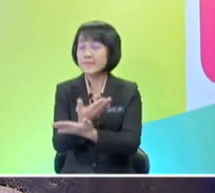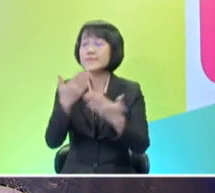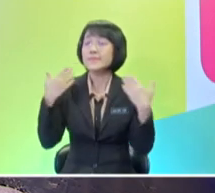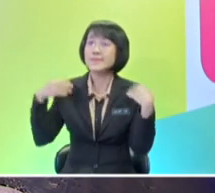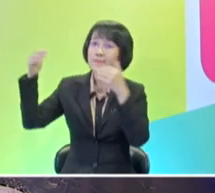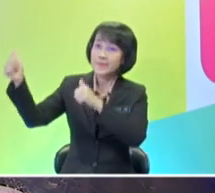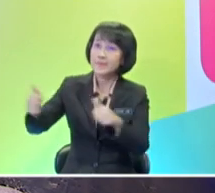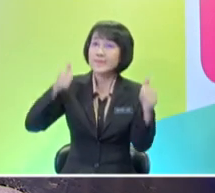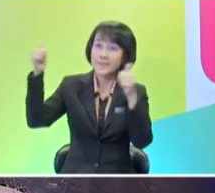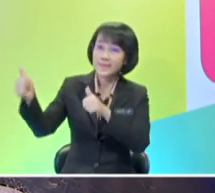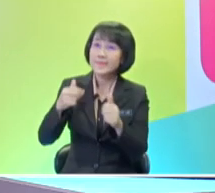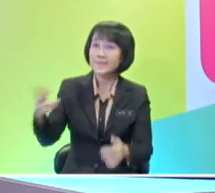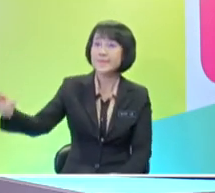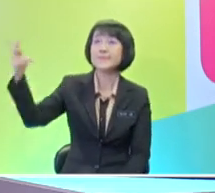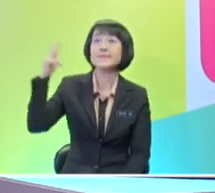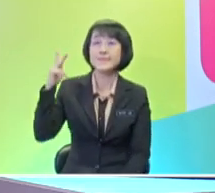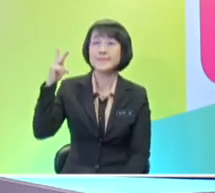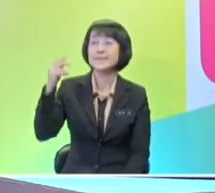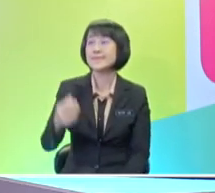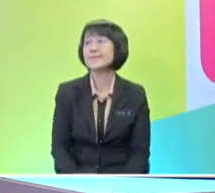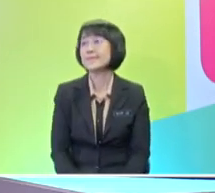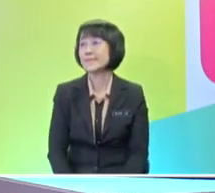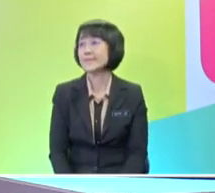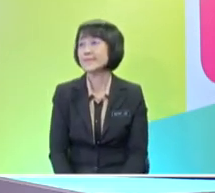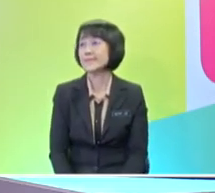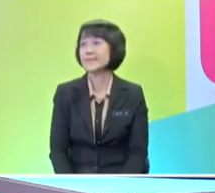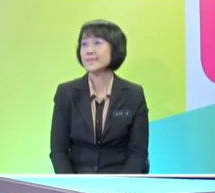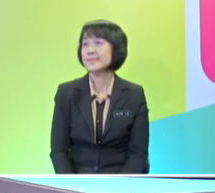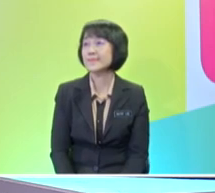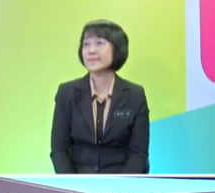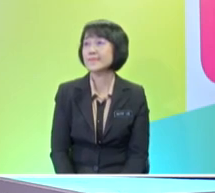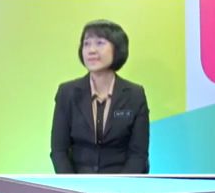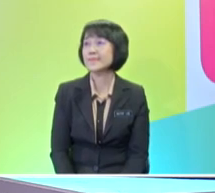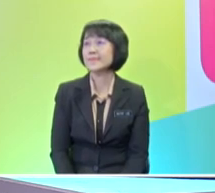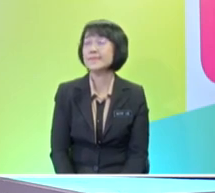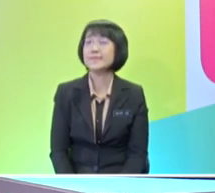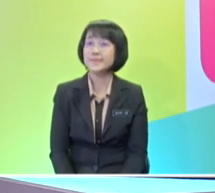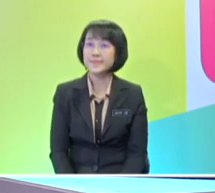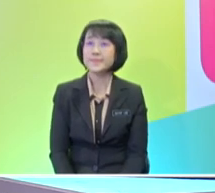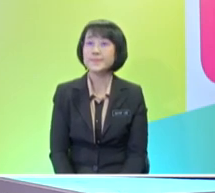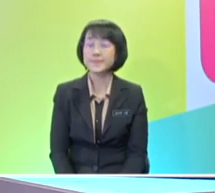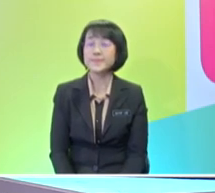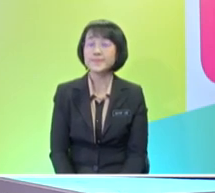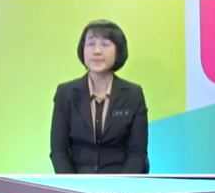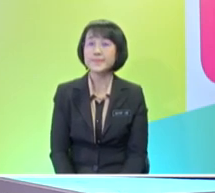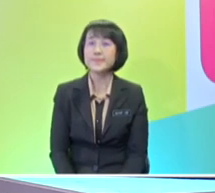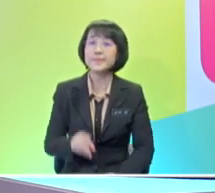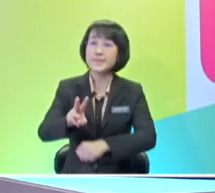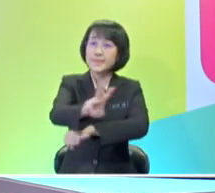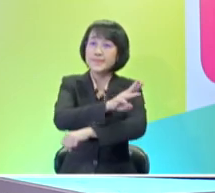kalau dekat laman pun mungkin kita terlindung dengan pokok-pokok tanaman dan sebagainya jadi kita perlu ke kosan